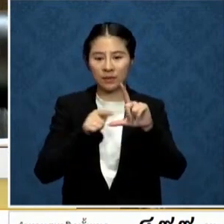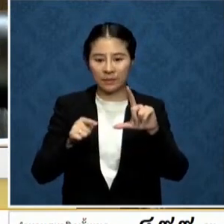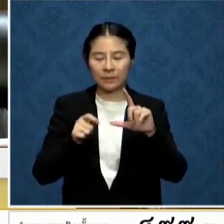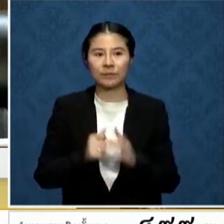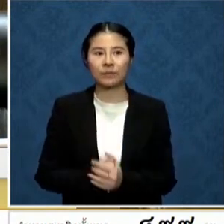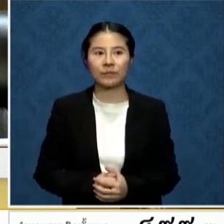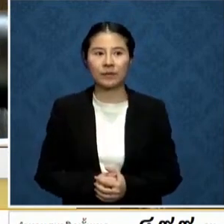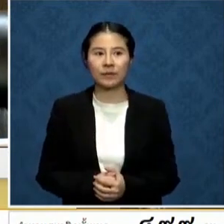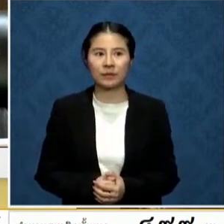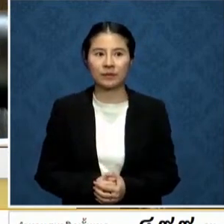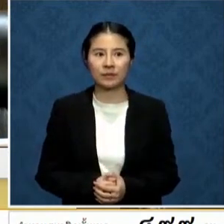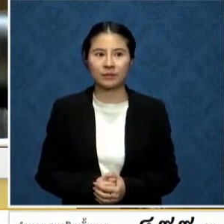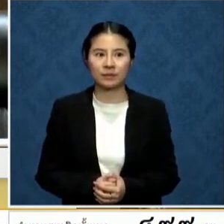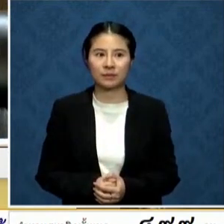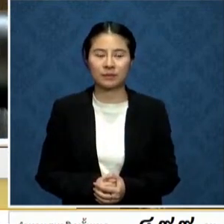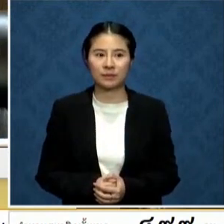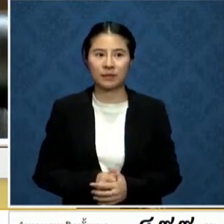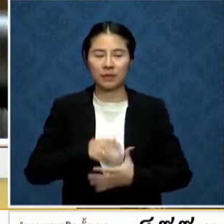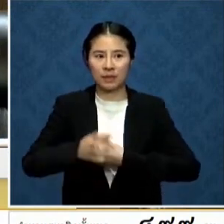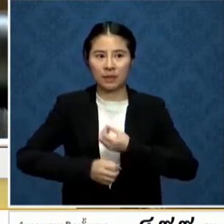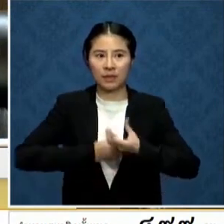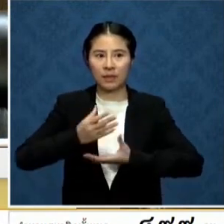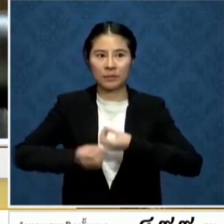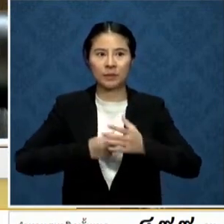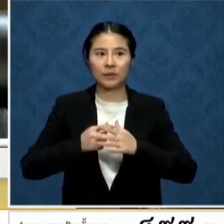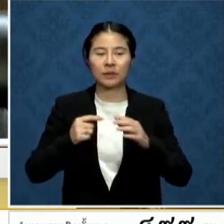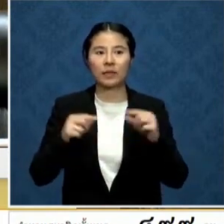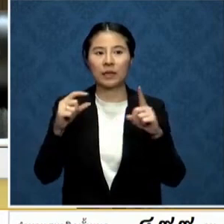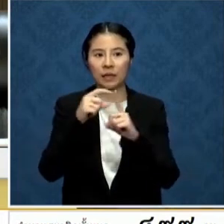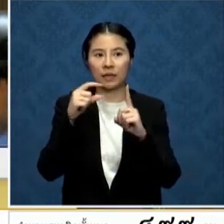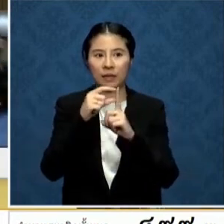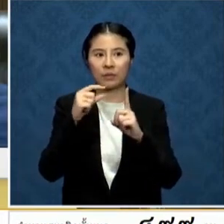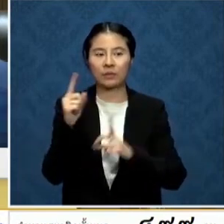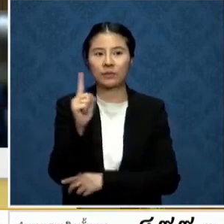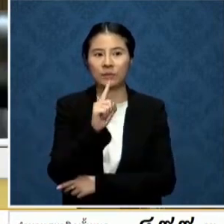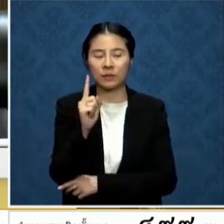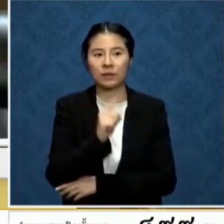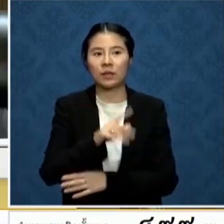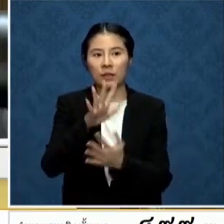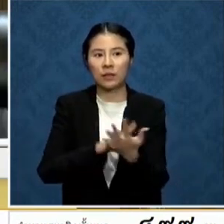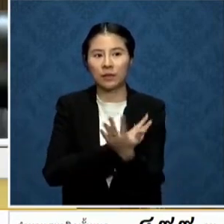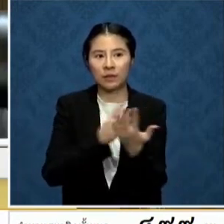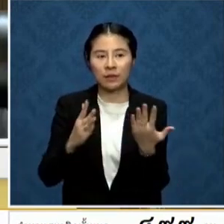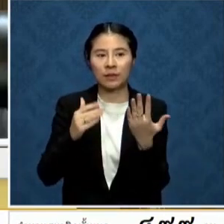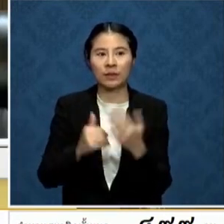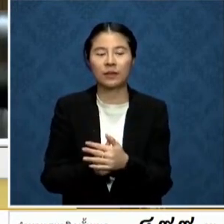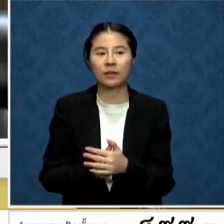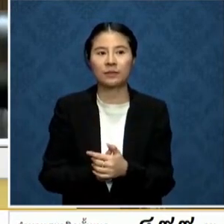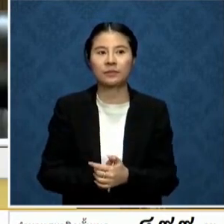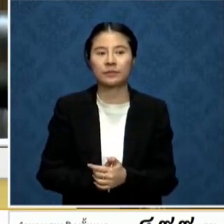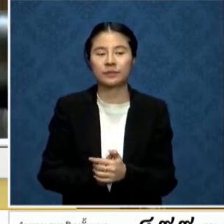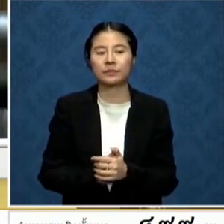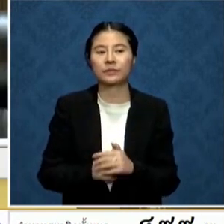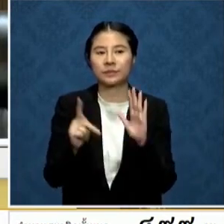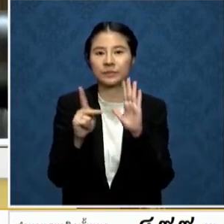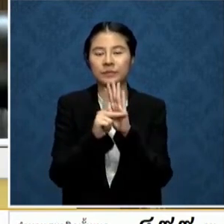ทุนะครับที่อภิปรายแล้วใช้คำว่าร่างข้อบังคับสภาก้าว